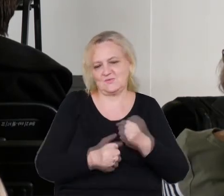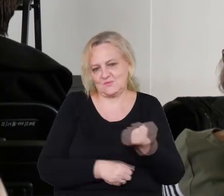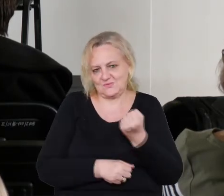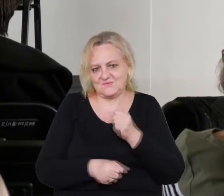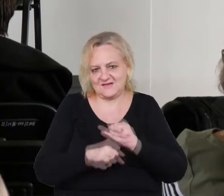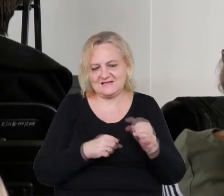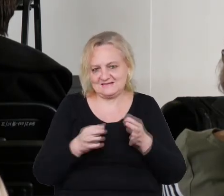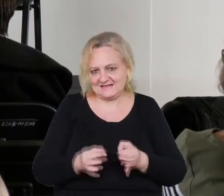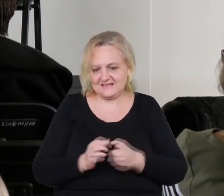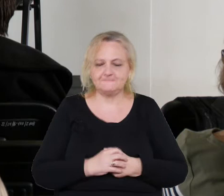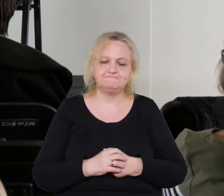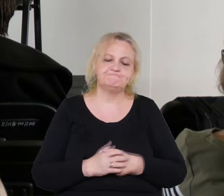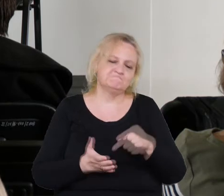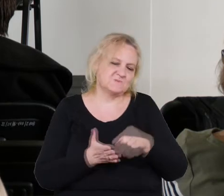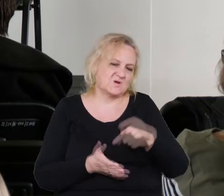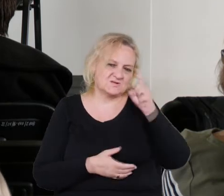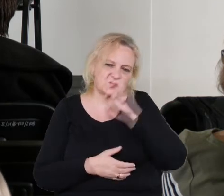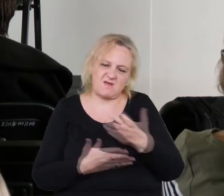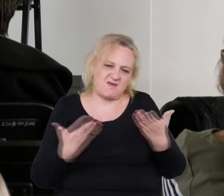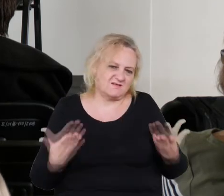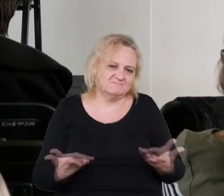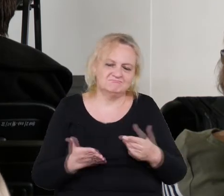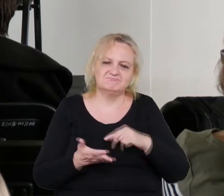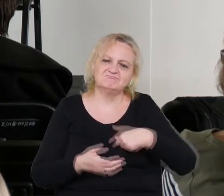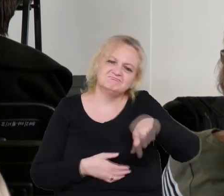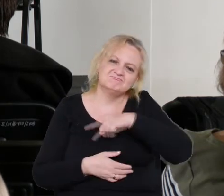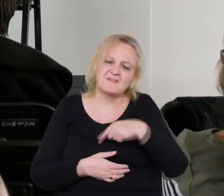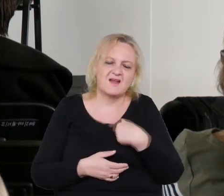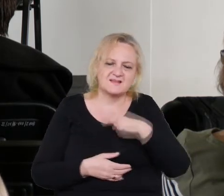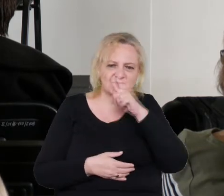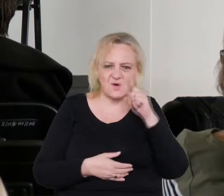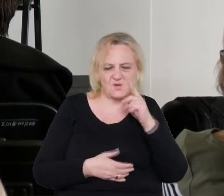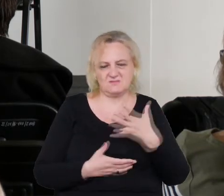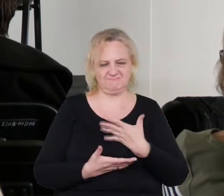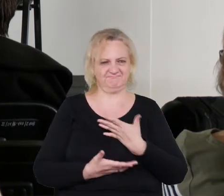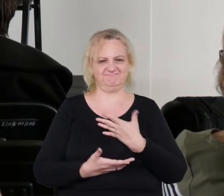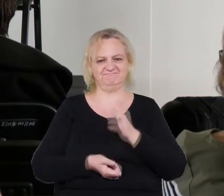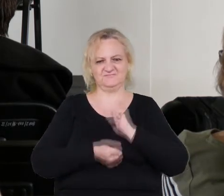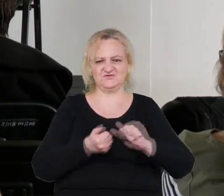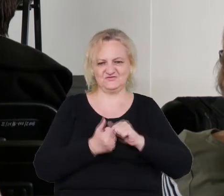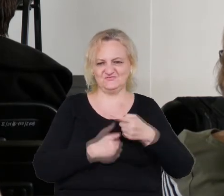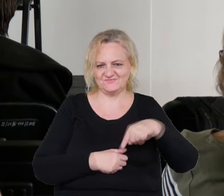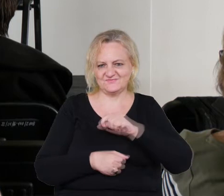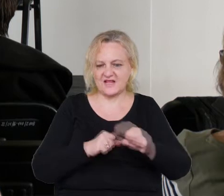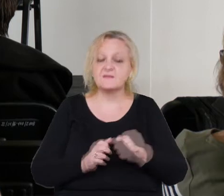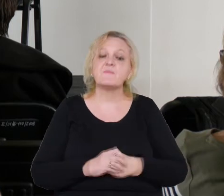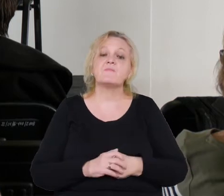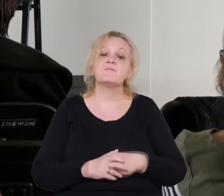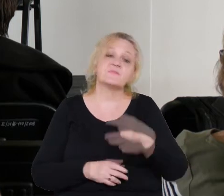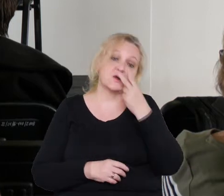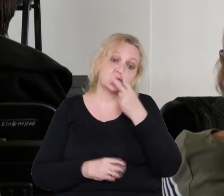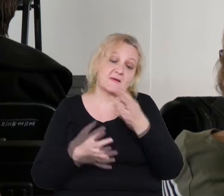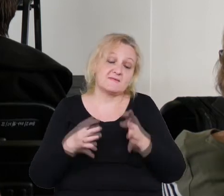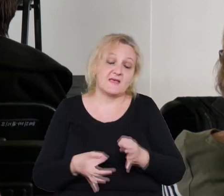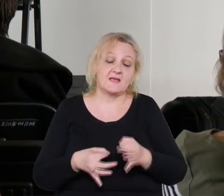i on jest po prostu zła i wyniszczające generalnie na końcu dla nas jako społeczeństwa No i zobaczymy czy